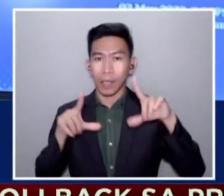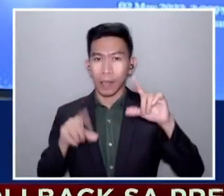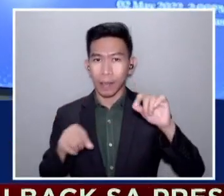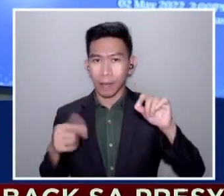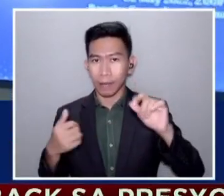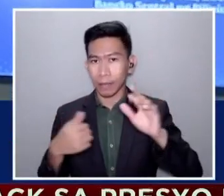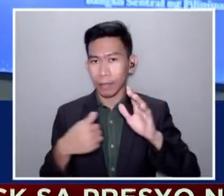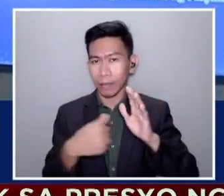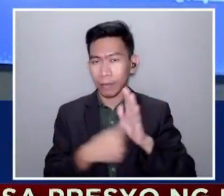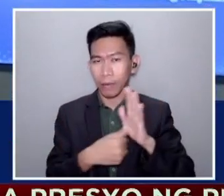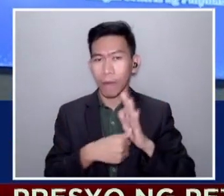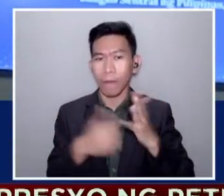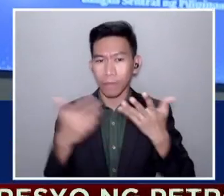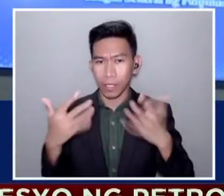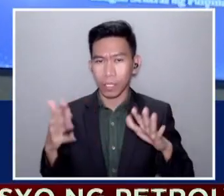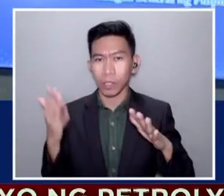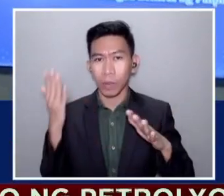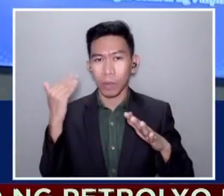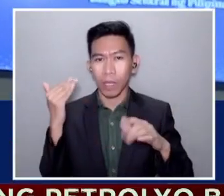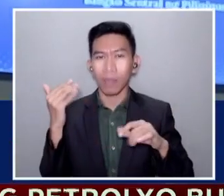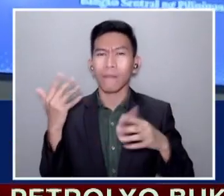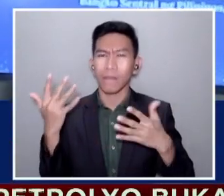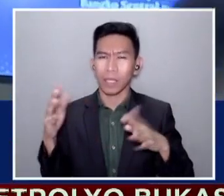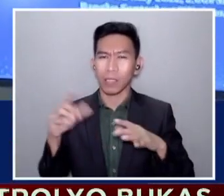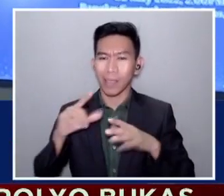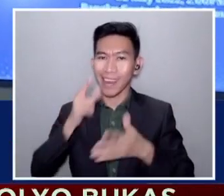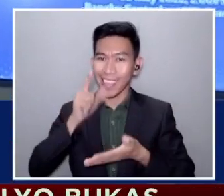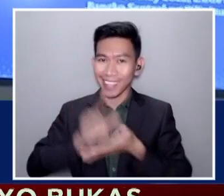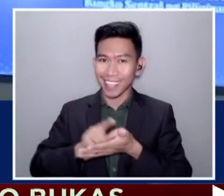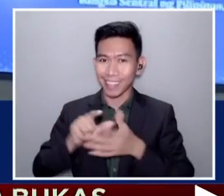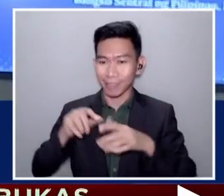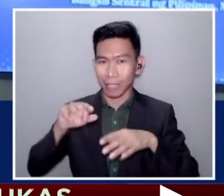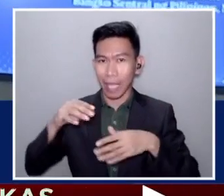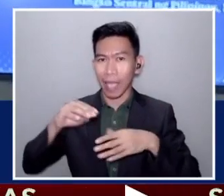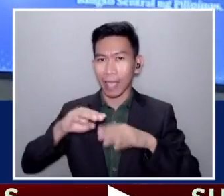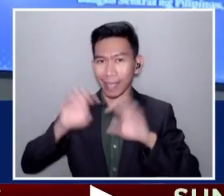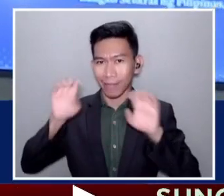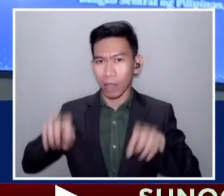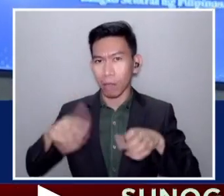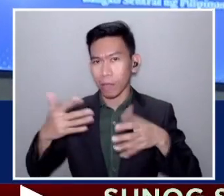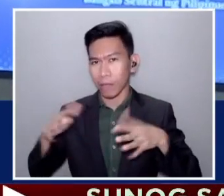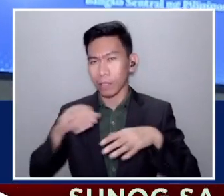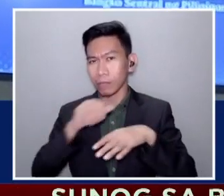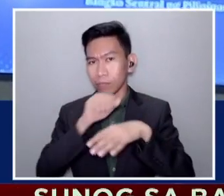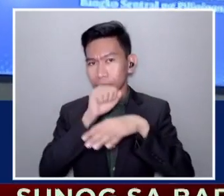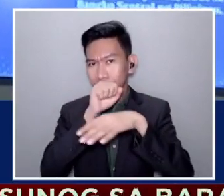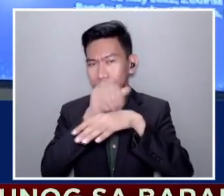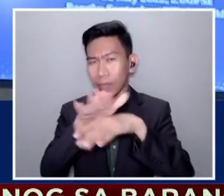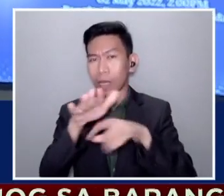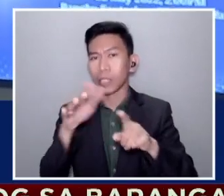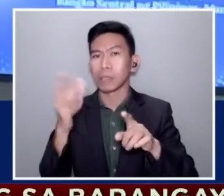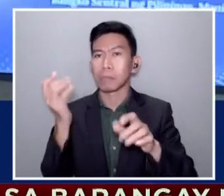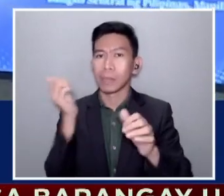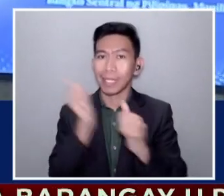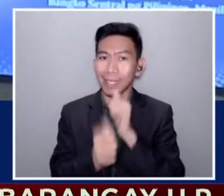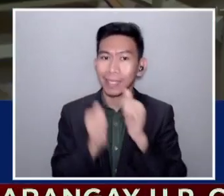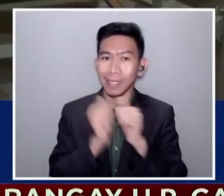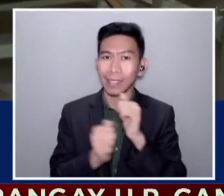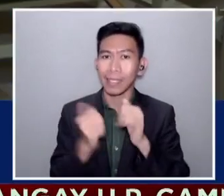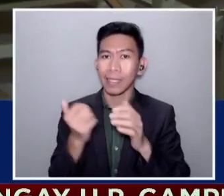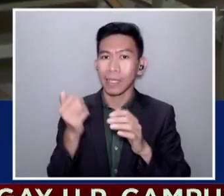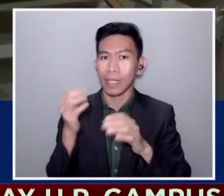yung Canada. So lahat po na ipadala, so meaning aabot din tayo. Aabot tayo sa election day, maipadala nila